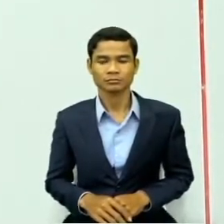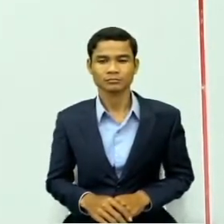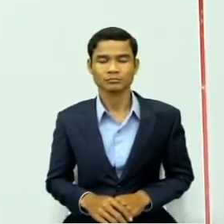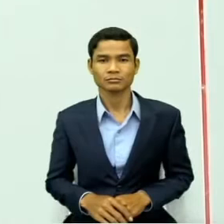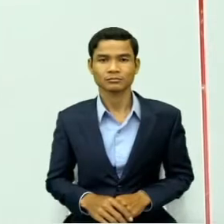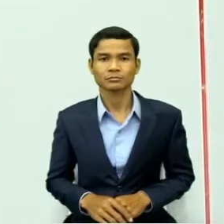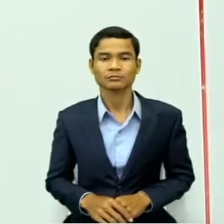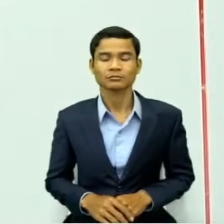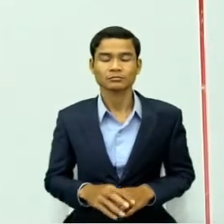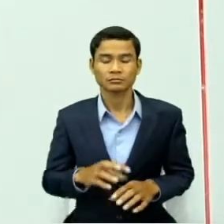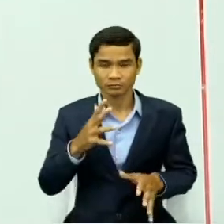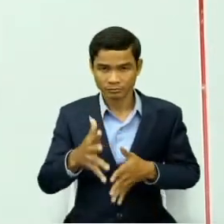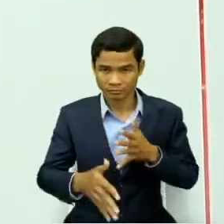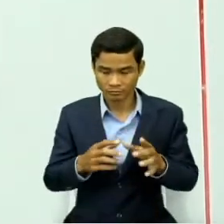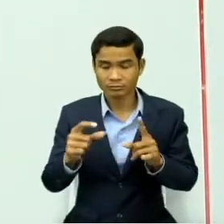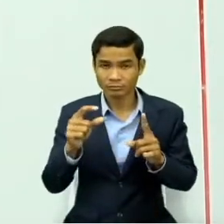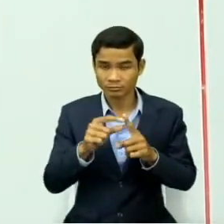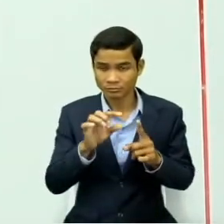chà ca ăn chiên